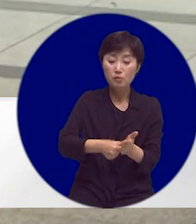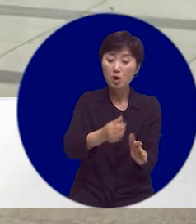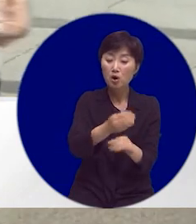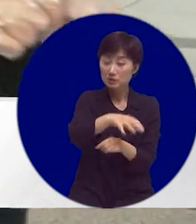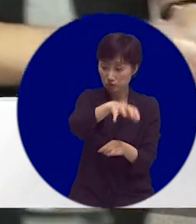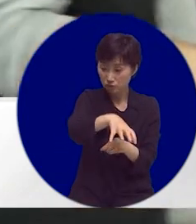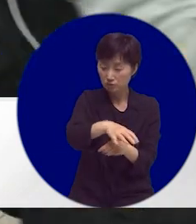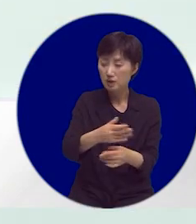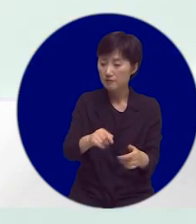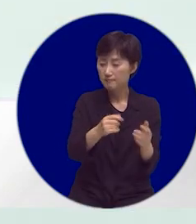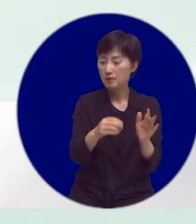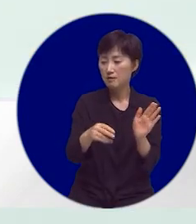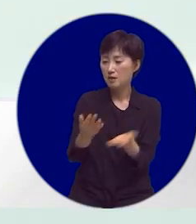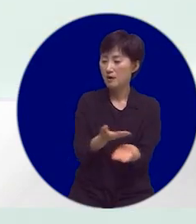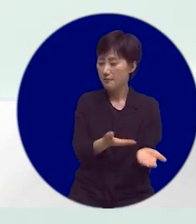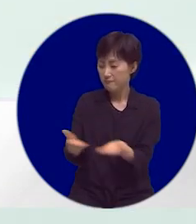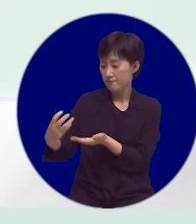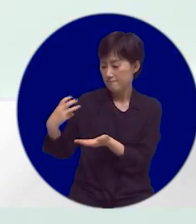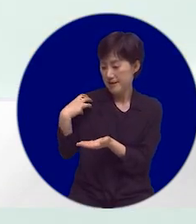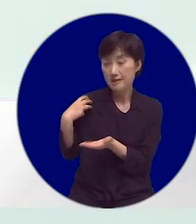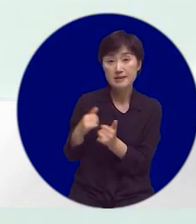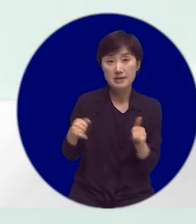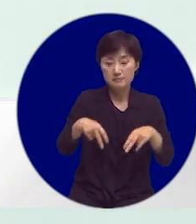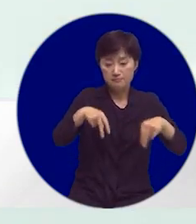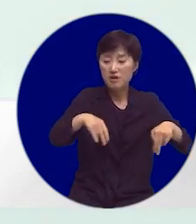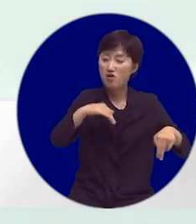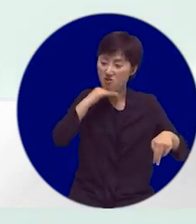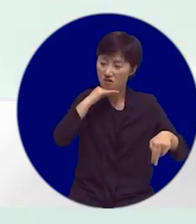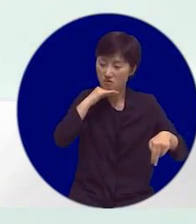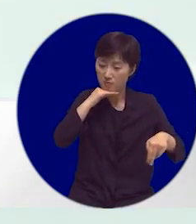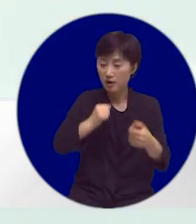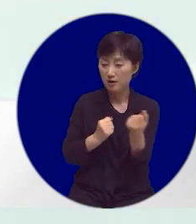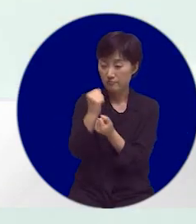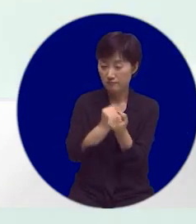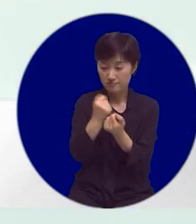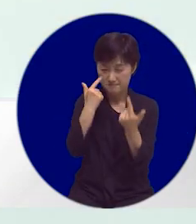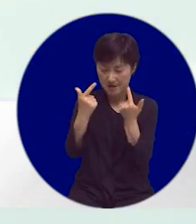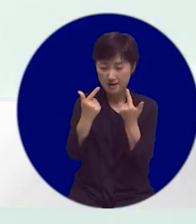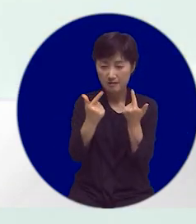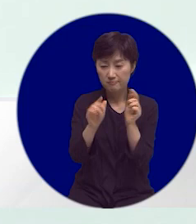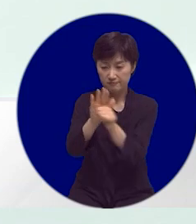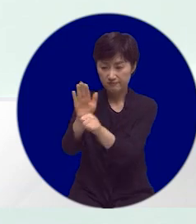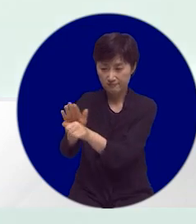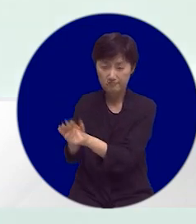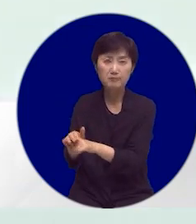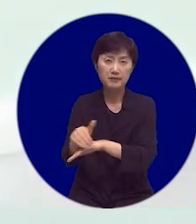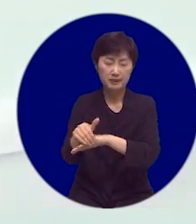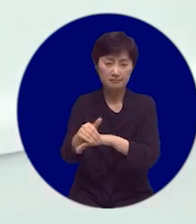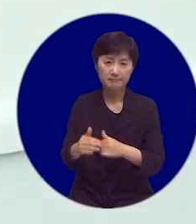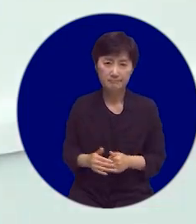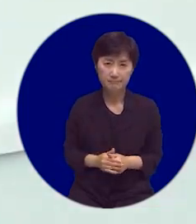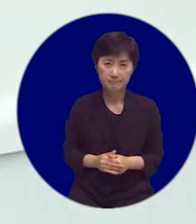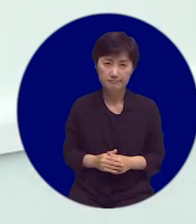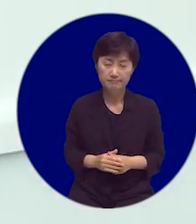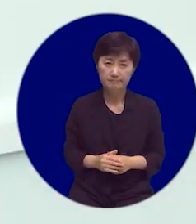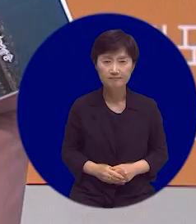동안 안내요원을 배치하는 등 유권자의 불편함이 없도록 변경된 사전투표소 위치를 적극 안내합니다.